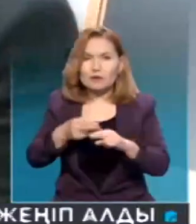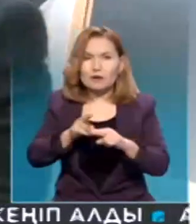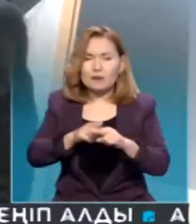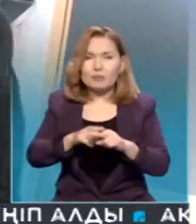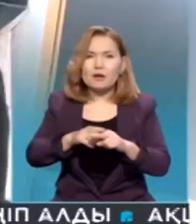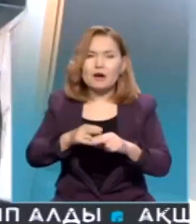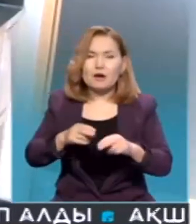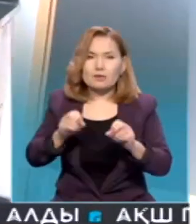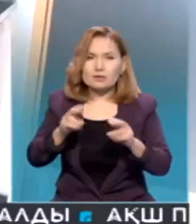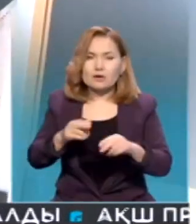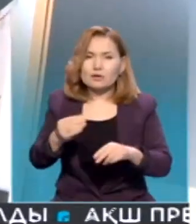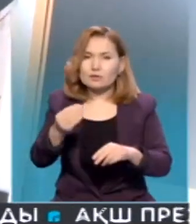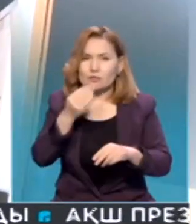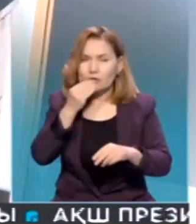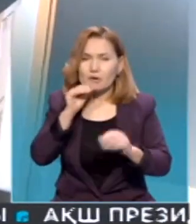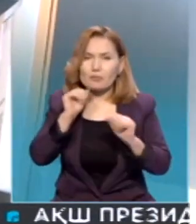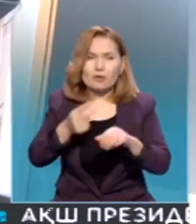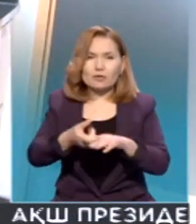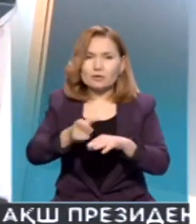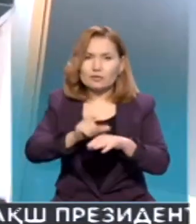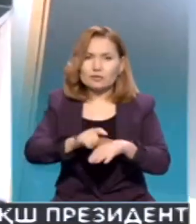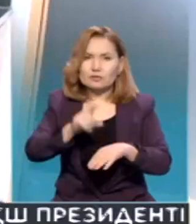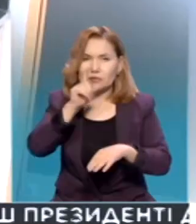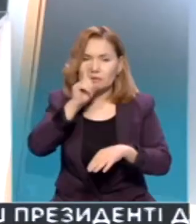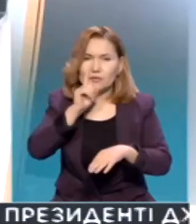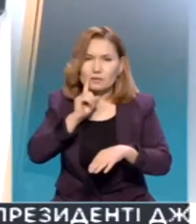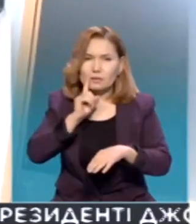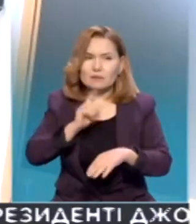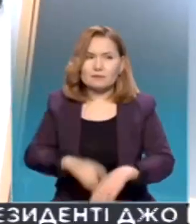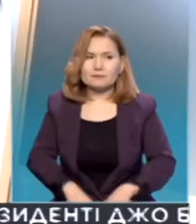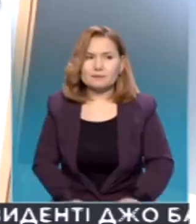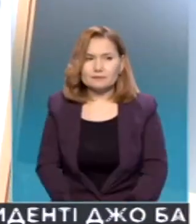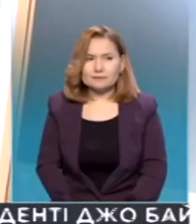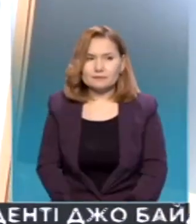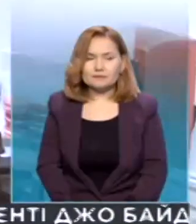шетінен былайынан тістеп жесеңіз де өз еркіңіз.